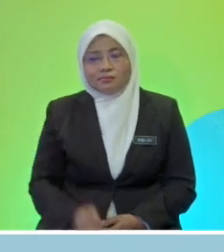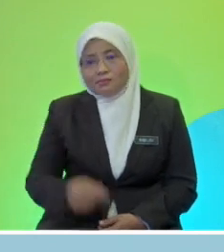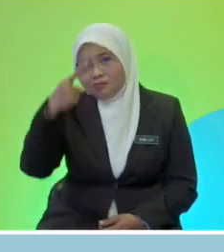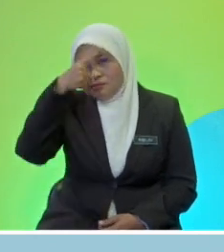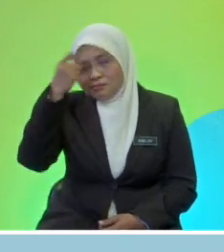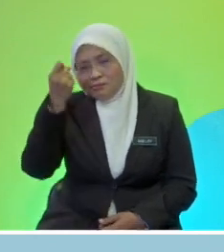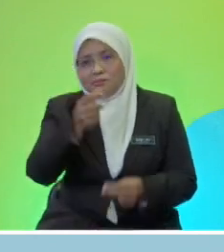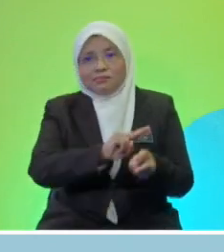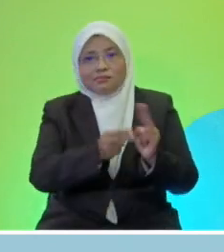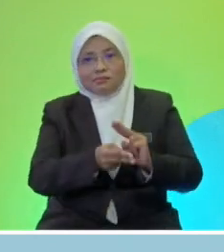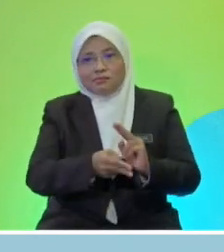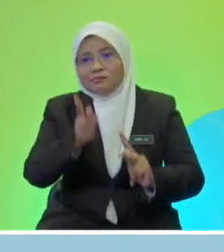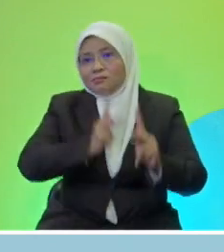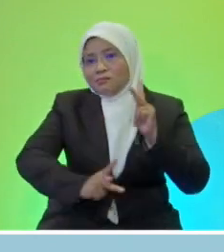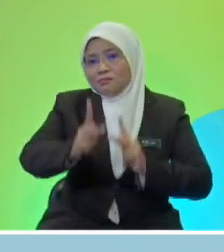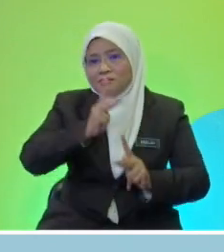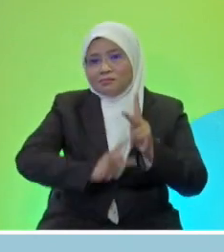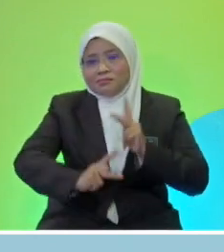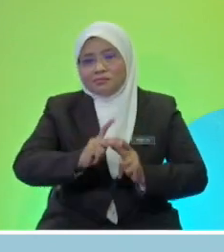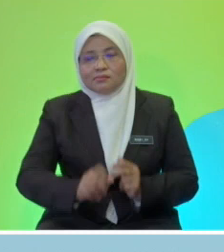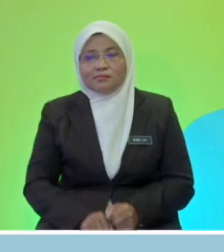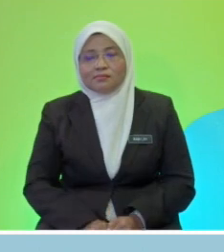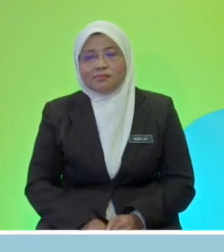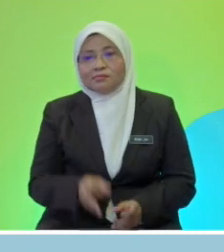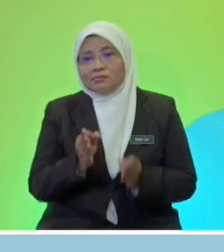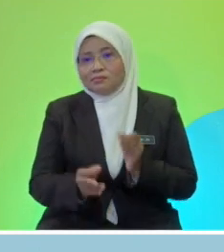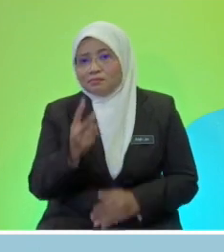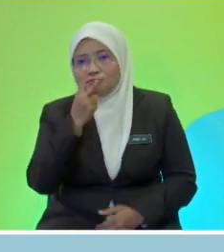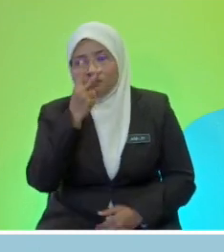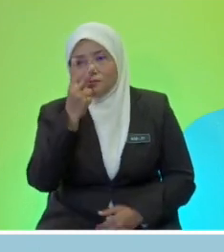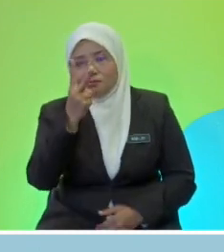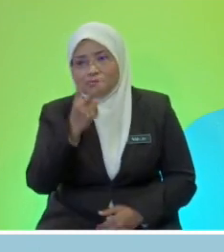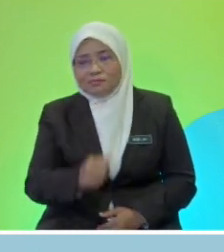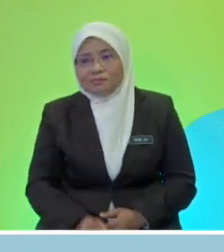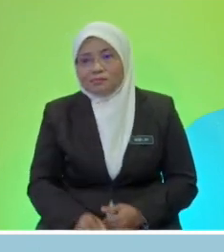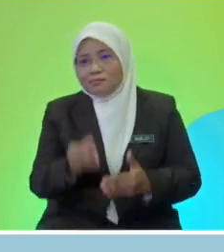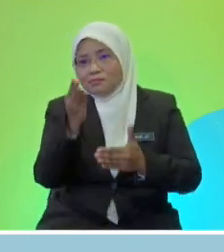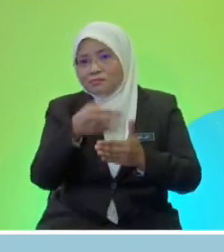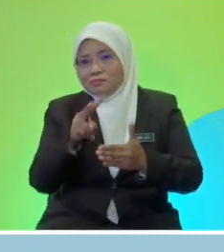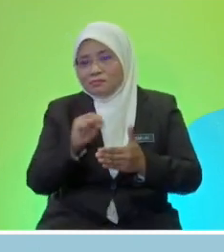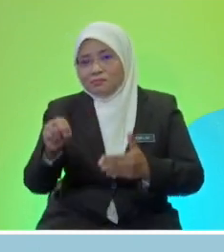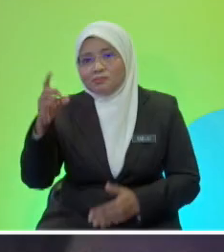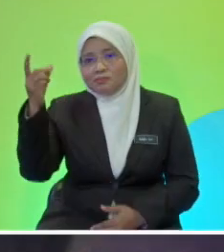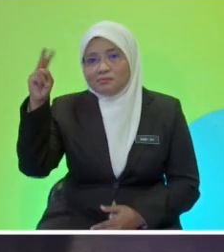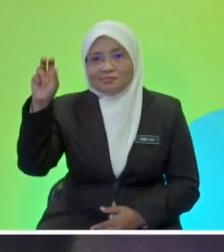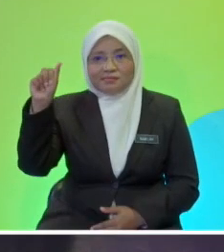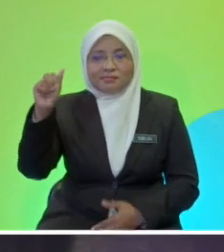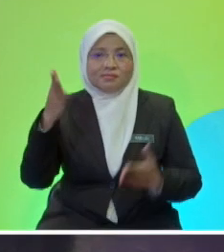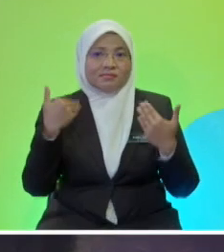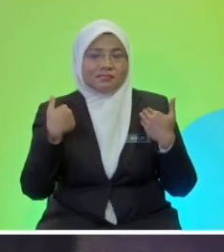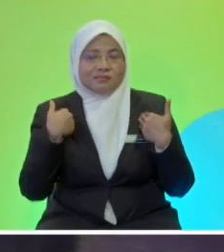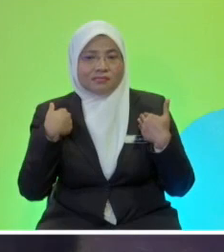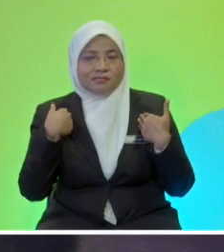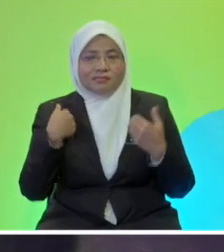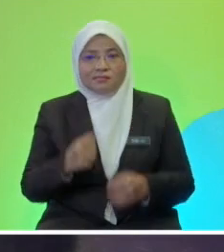berlaku kepada sesuatu Jane kalau Show mulai tengok pada struktur DNA ini 11